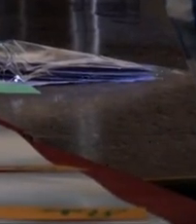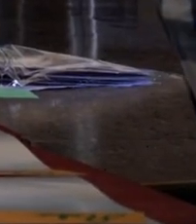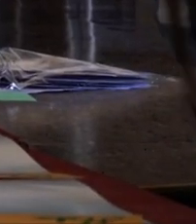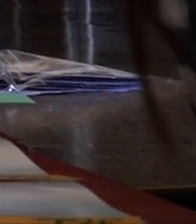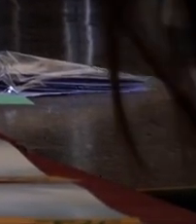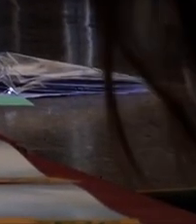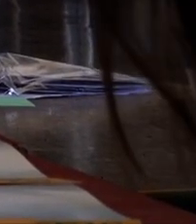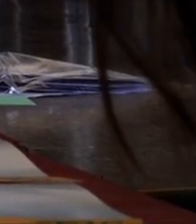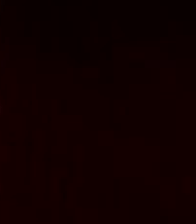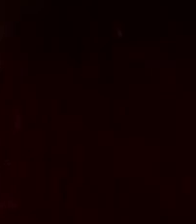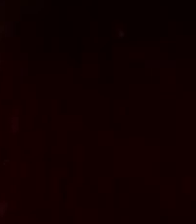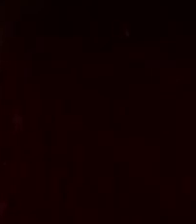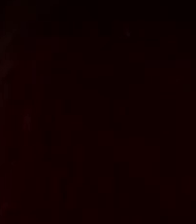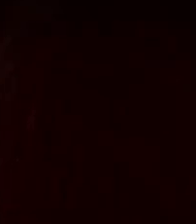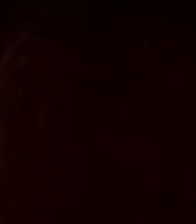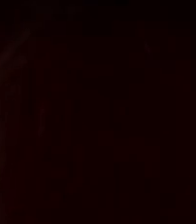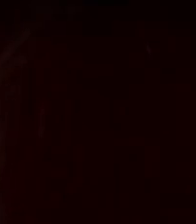il va falloir mettre au propre.